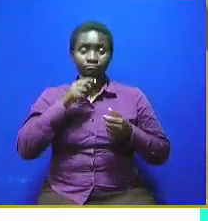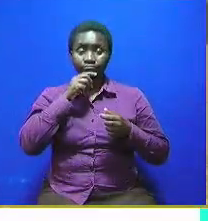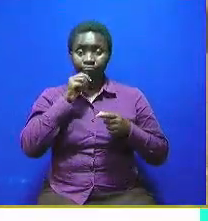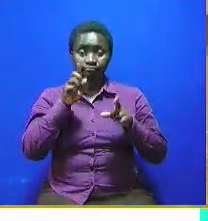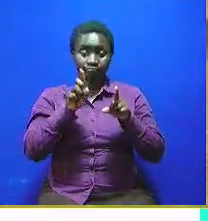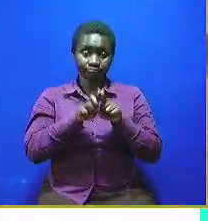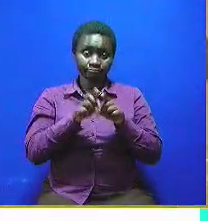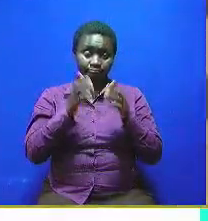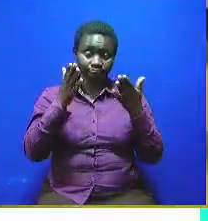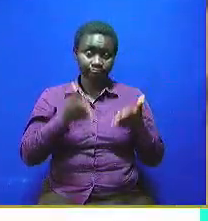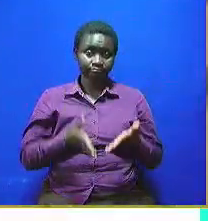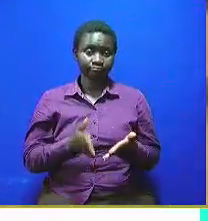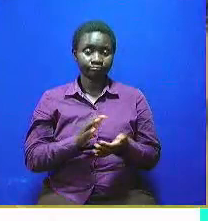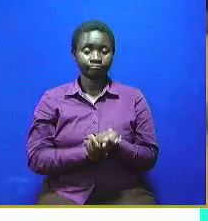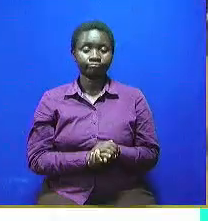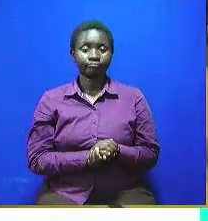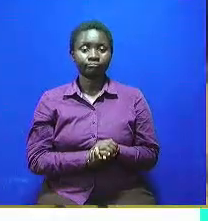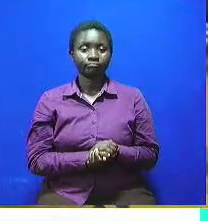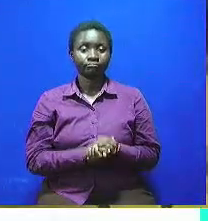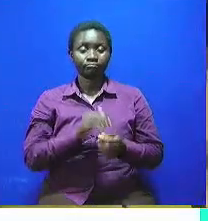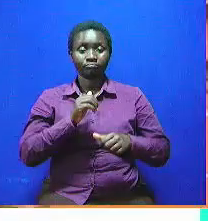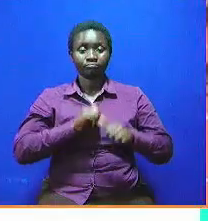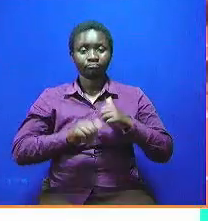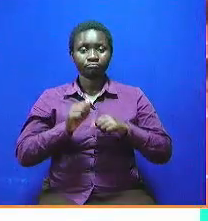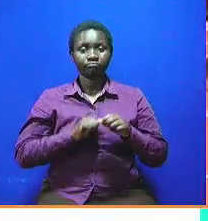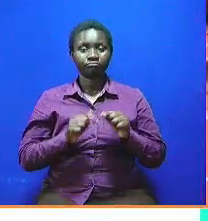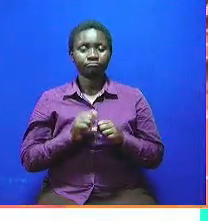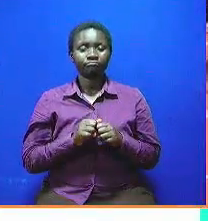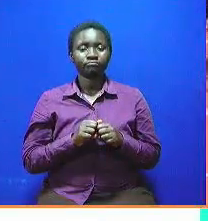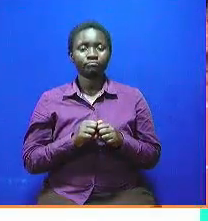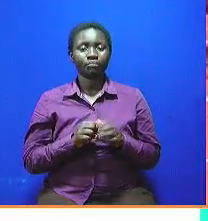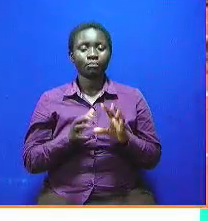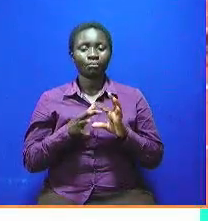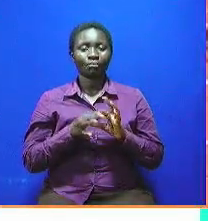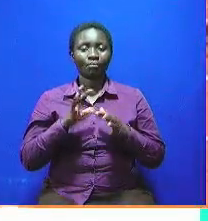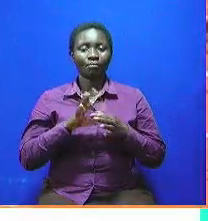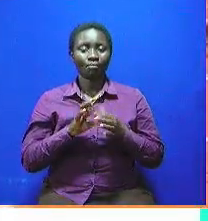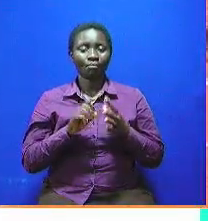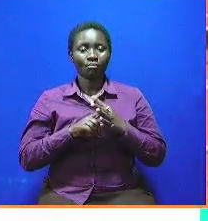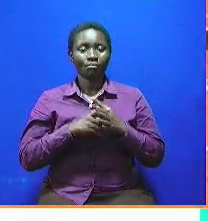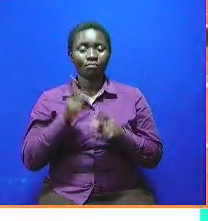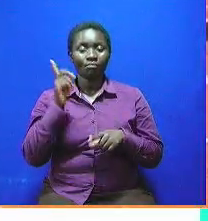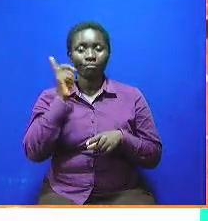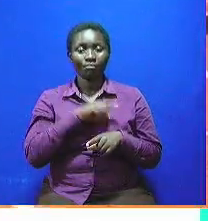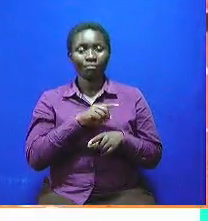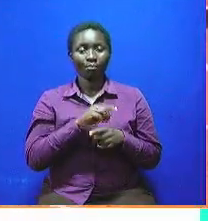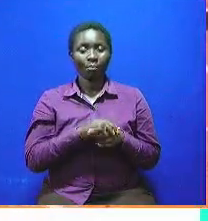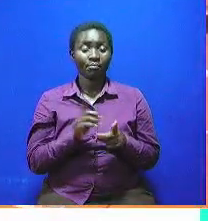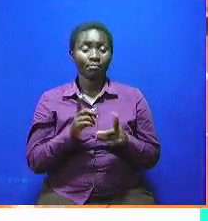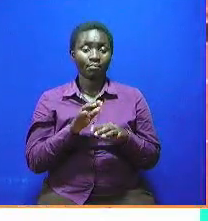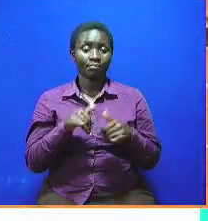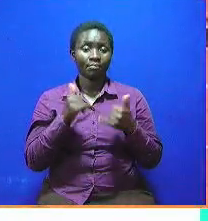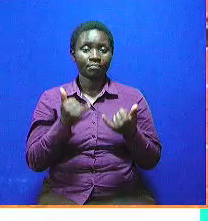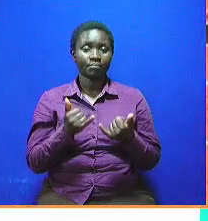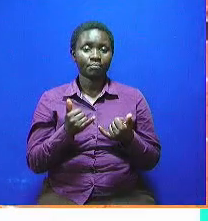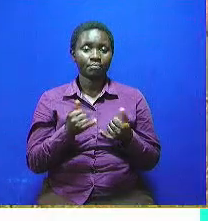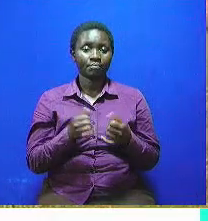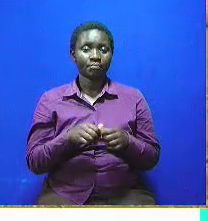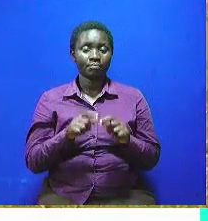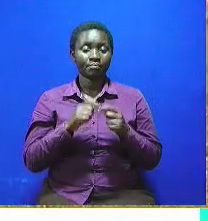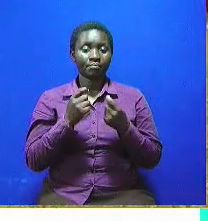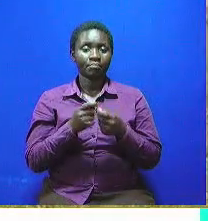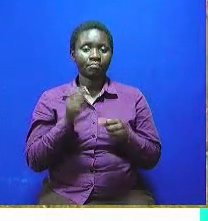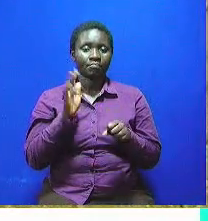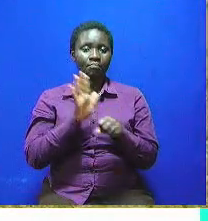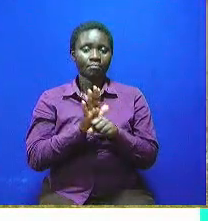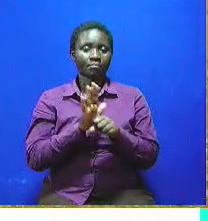iga kerenko mwekerea se ego sori ye chimbero niko chiko sori chila nyalekoba chiko wala litukulia ngo kurenda serero chiko sori chini inge niko chia nyalekoba chiko